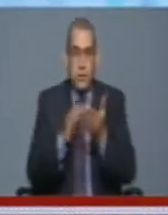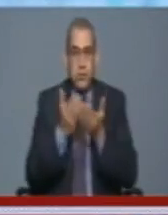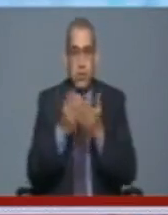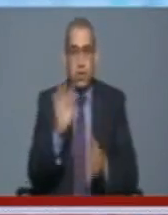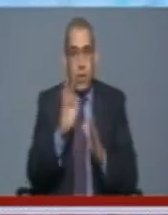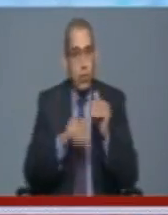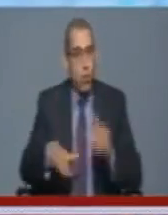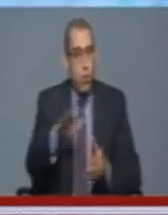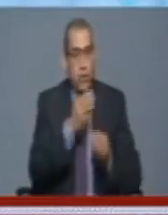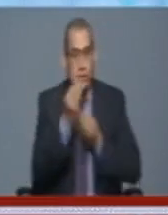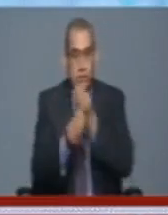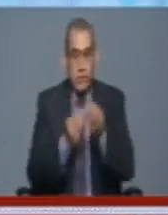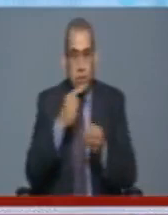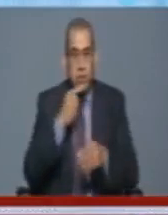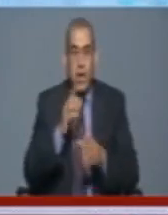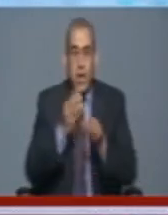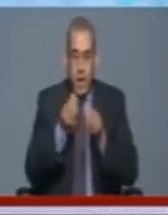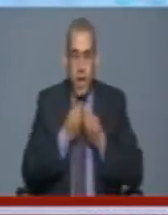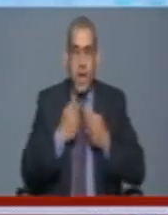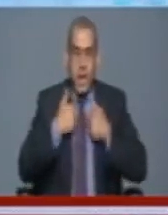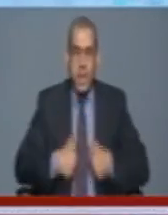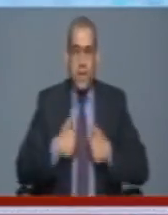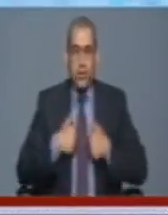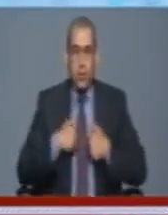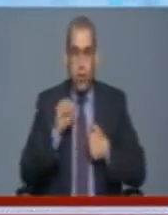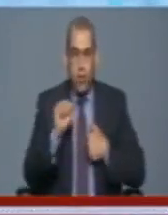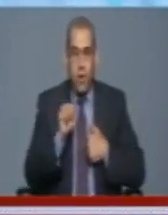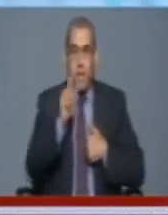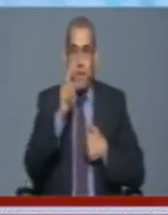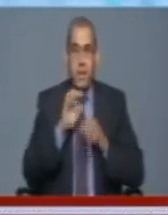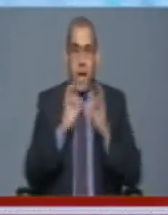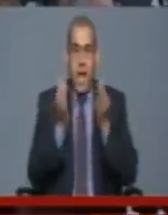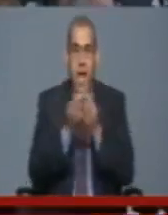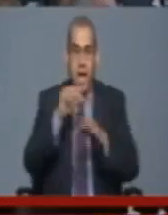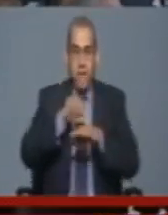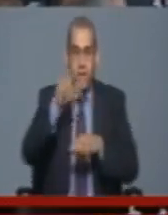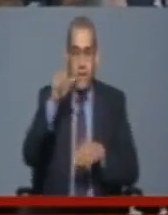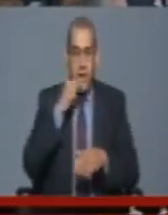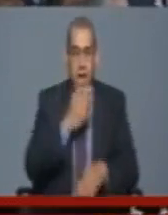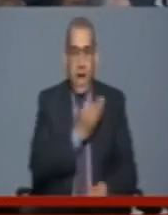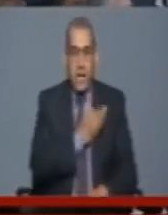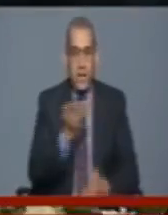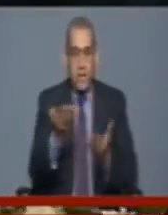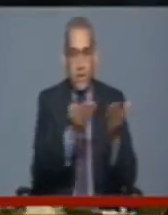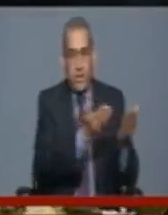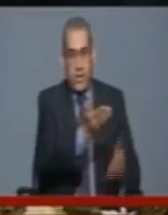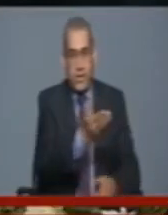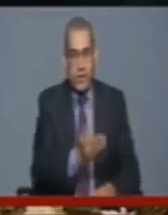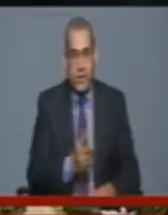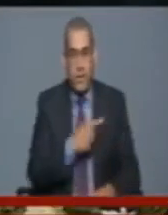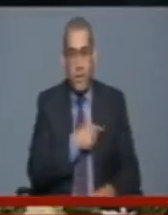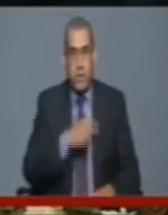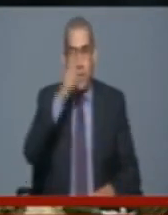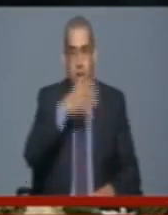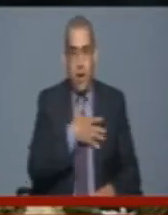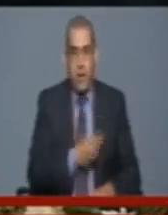المصري لنفسه ولكن لأهله في غزة. تفضل سيدي. بسم الله الرحمن